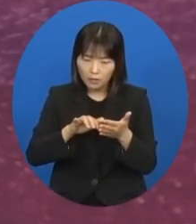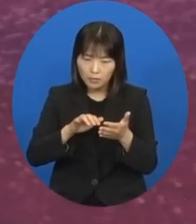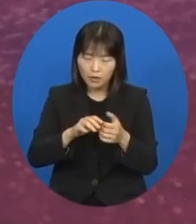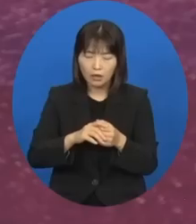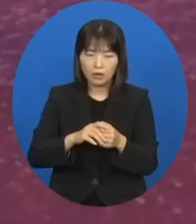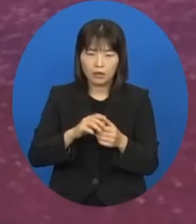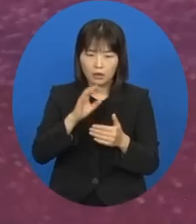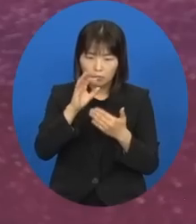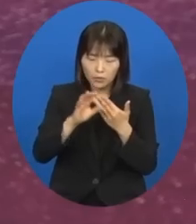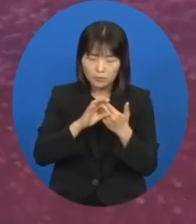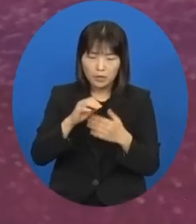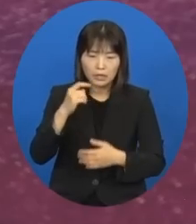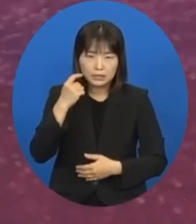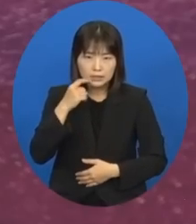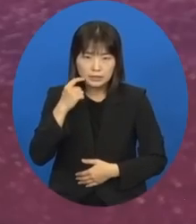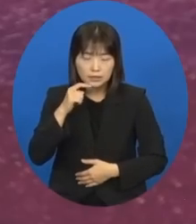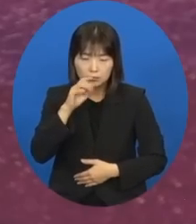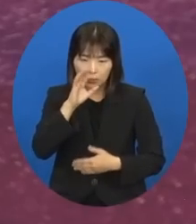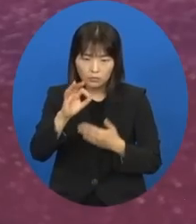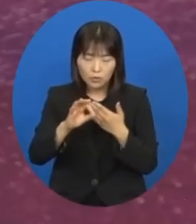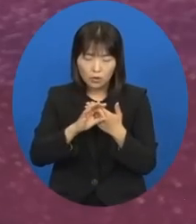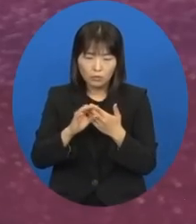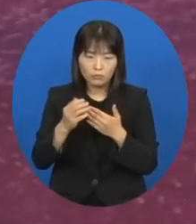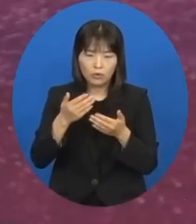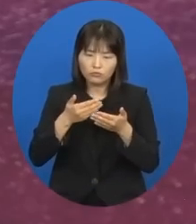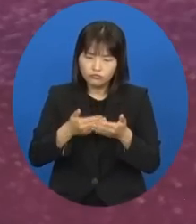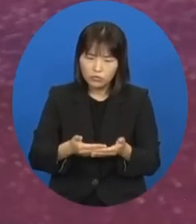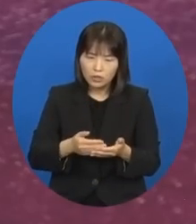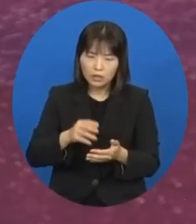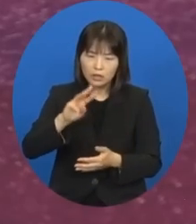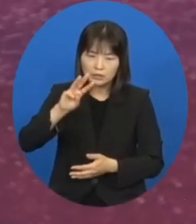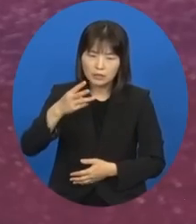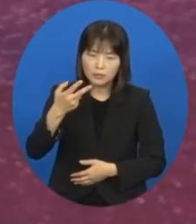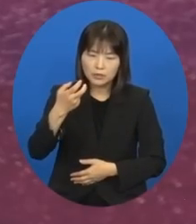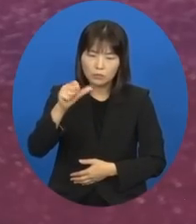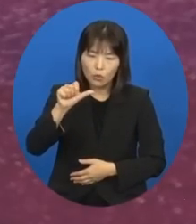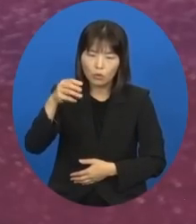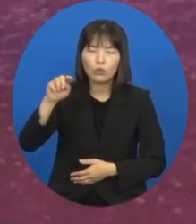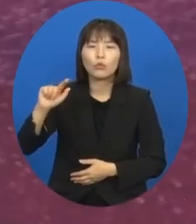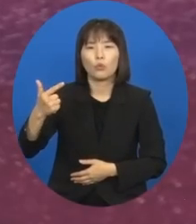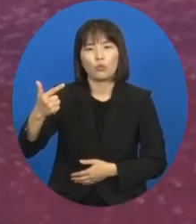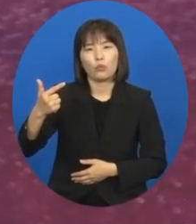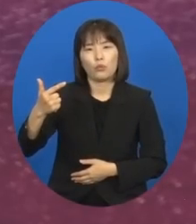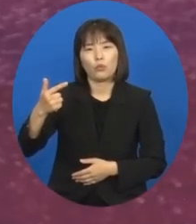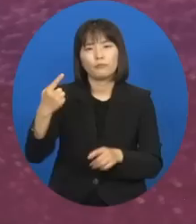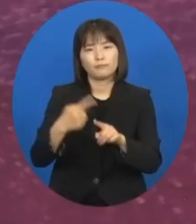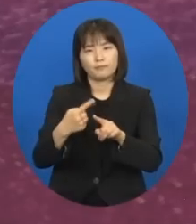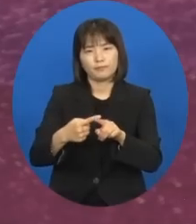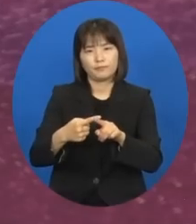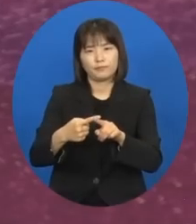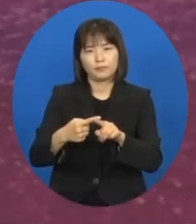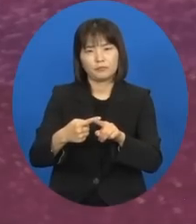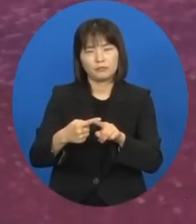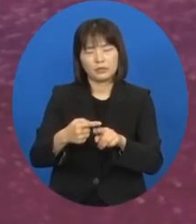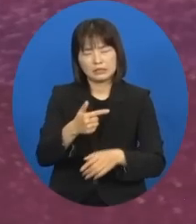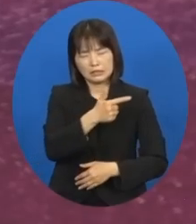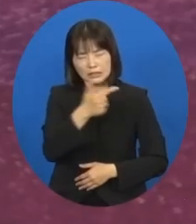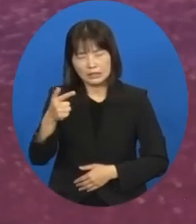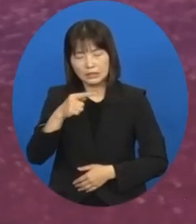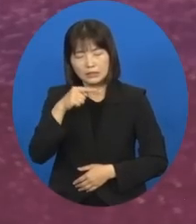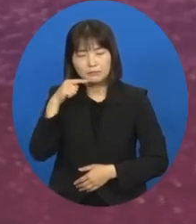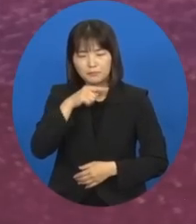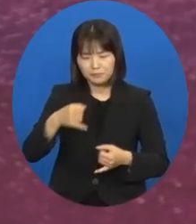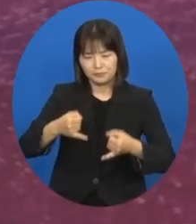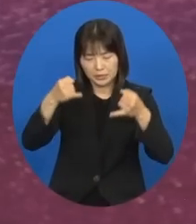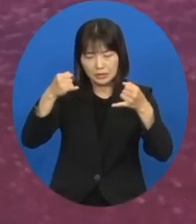금으로만 환산하여도 무게로 따질 때 375톤이나 되는 금이랍니다 그와 같은 빚을 탕감